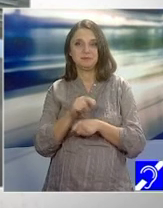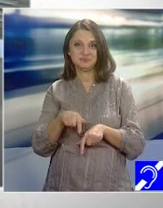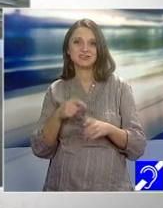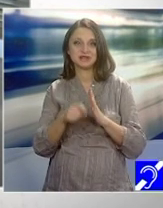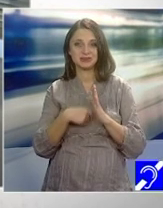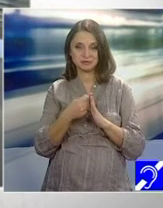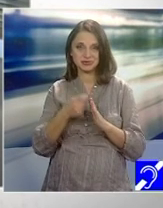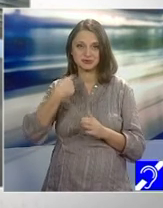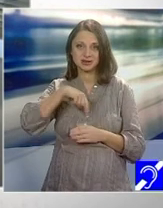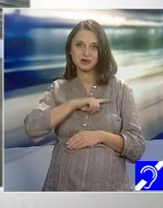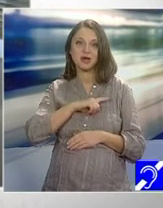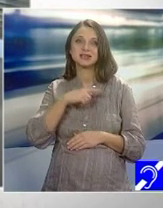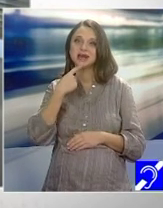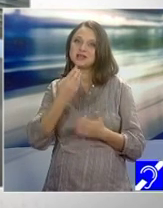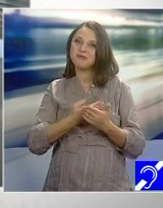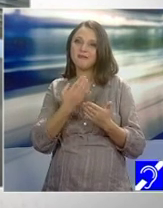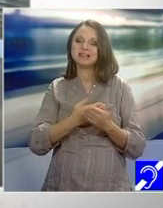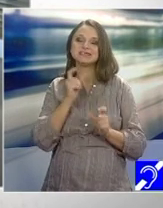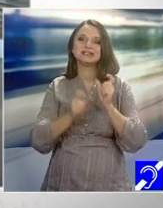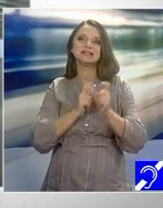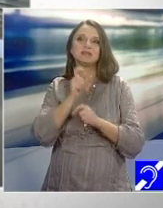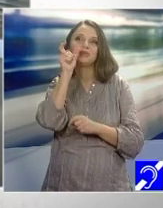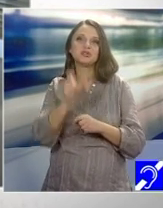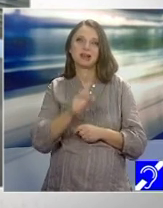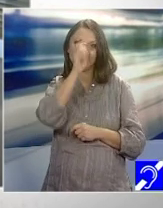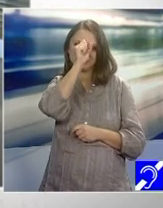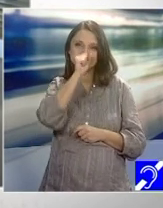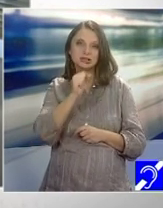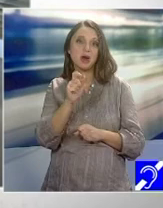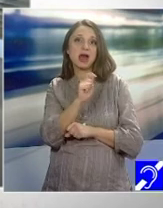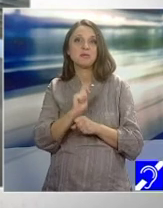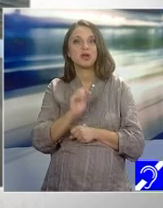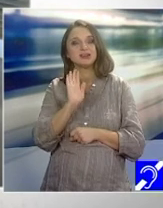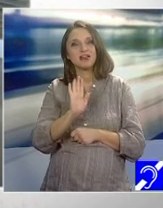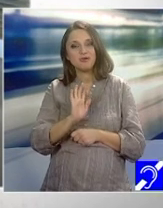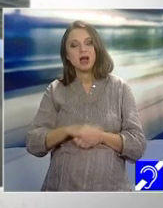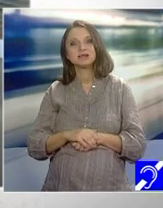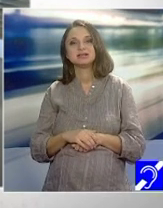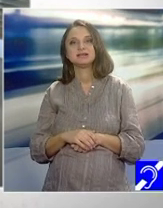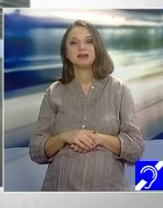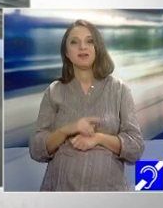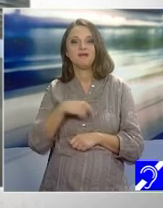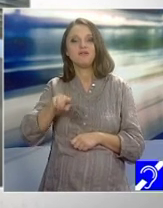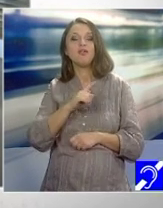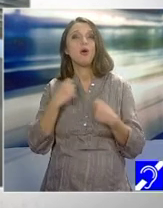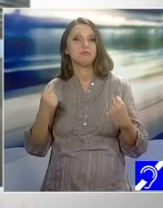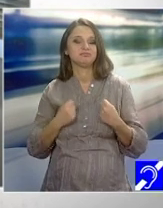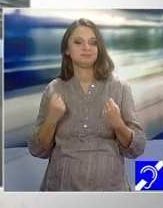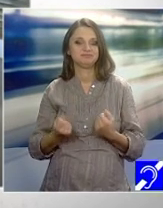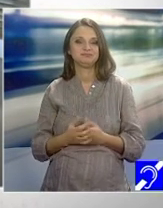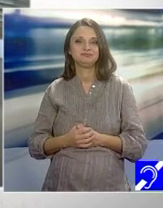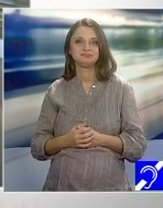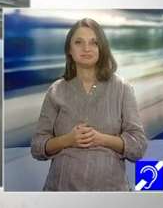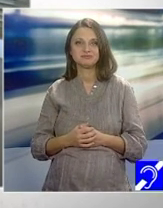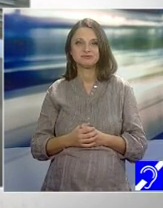și pentru că ne-ați dezvăluit aceste frumoase inițiative pe care le aveți în vedere și pe care le și puneți în practică. Și vreau să vă spun